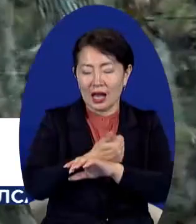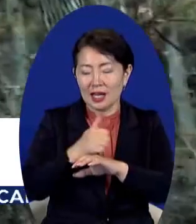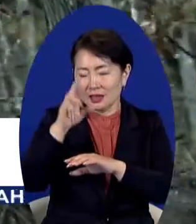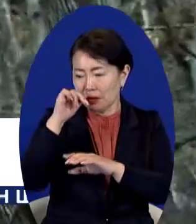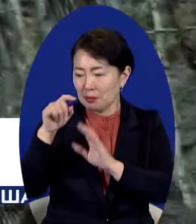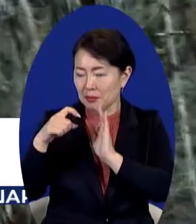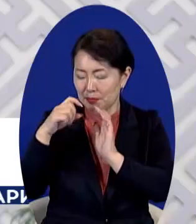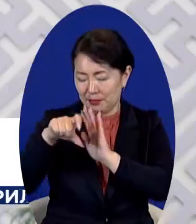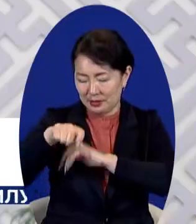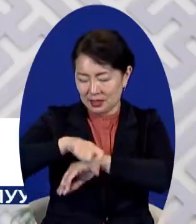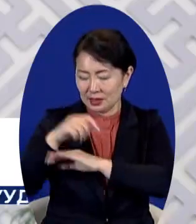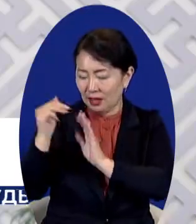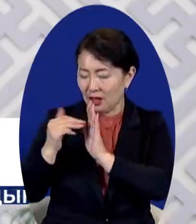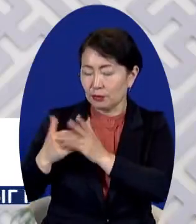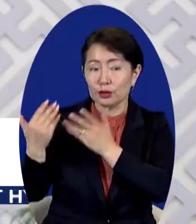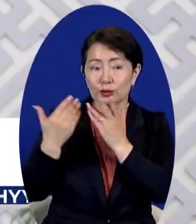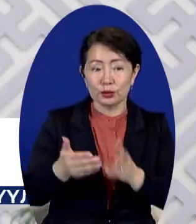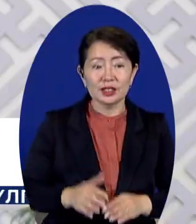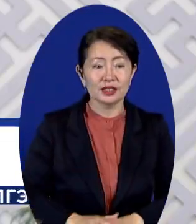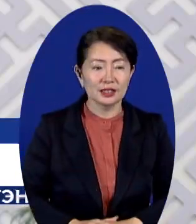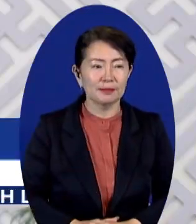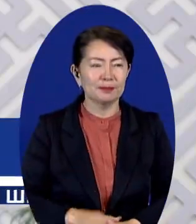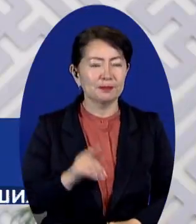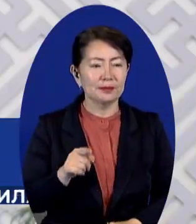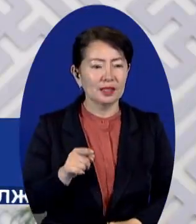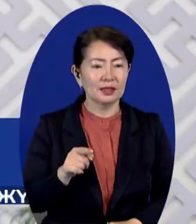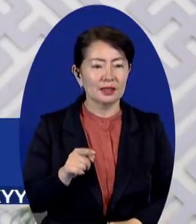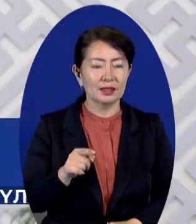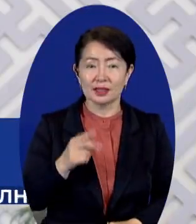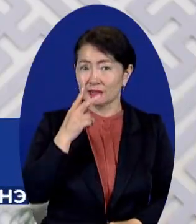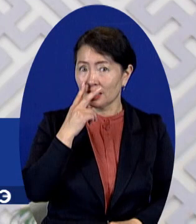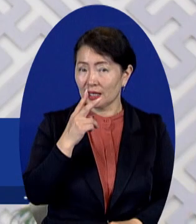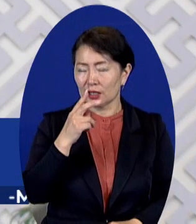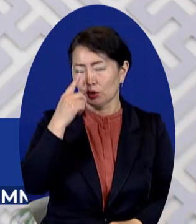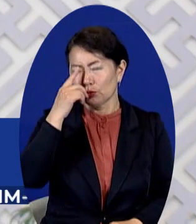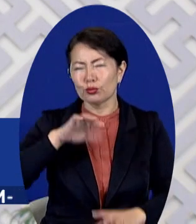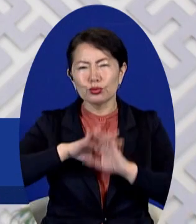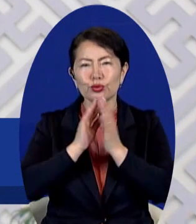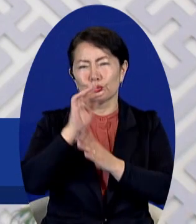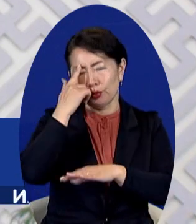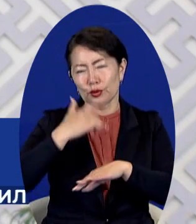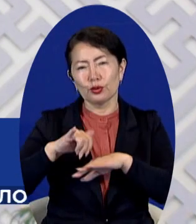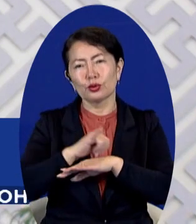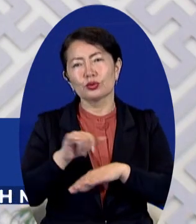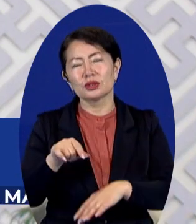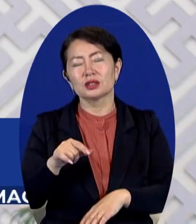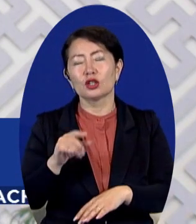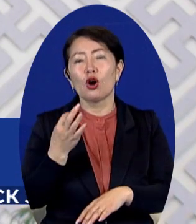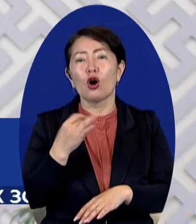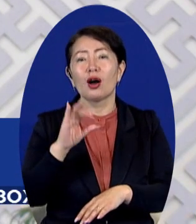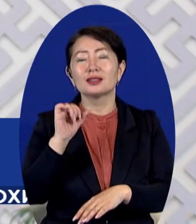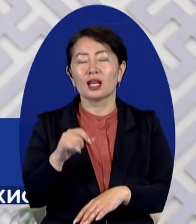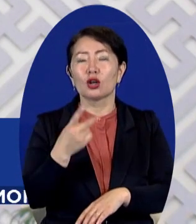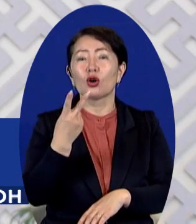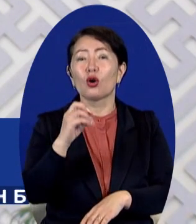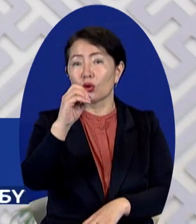тайлбарыг өгсөн юм а. За энэ тодорхойлсон өнөөс үзэхэд бол нийт Монгол орны ойн сангийн 20 орчим хувь одоо ашиглалтын үсгийн